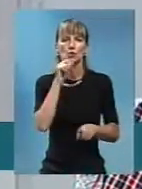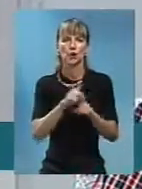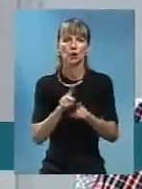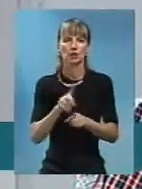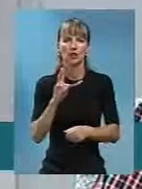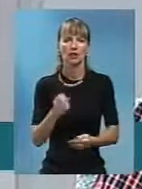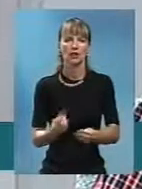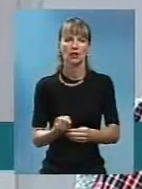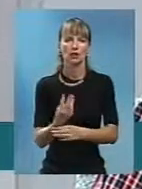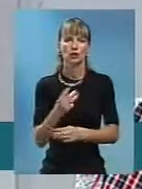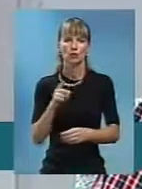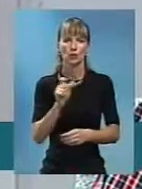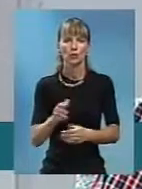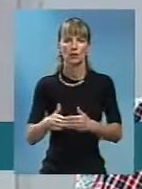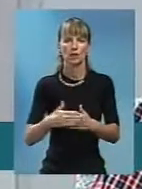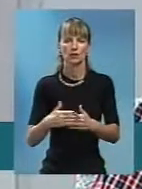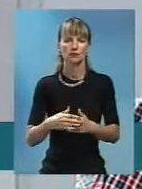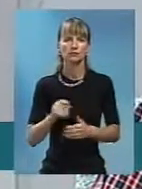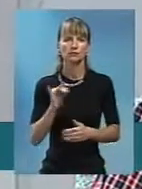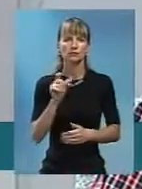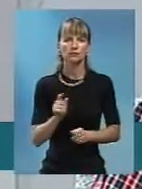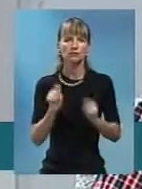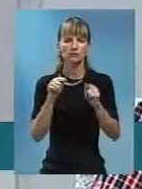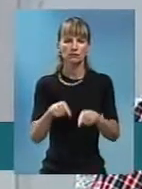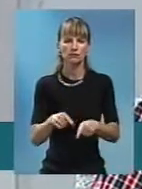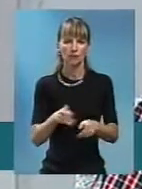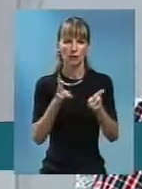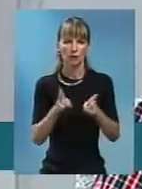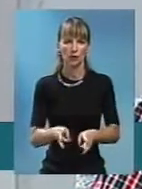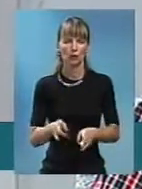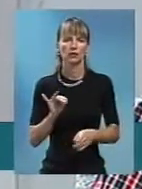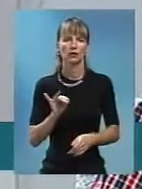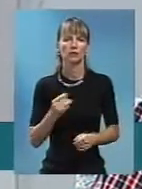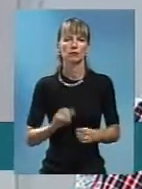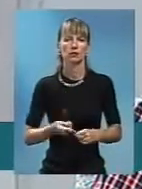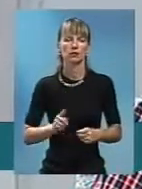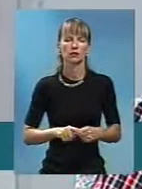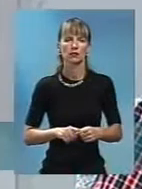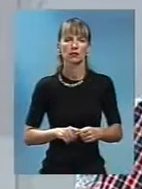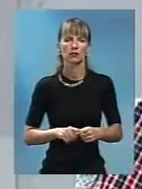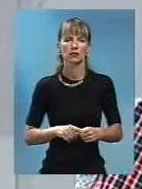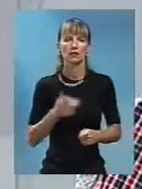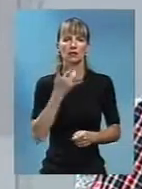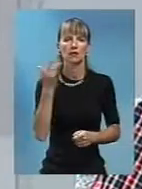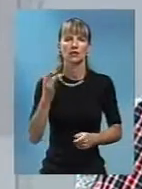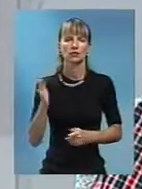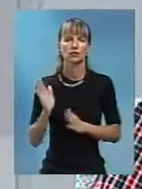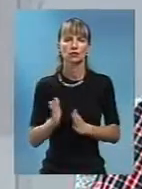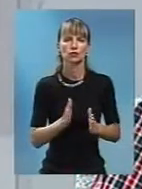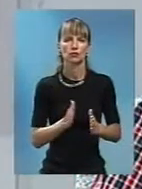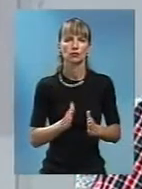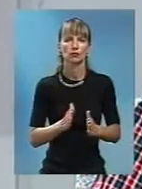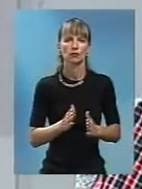і люди потрапляли в велику халепу. Очевидно, що радянський режим